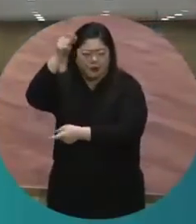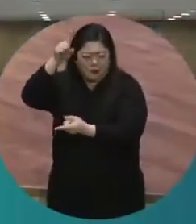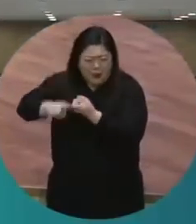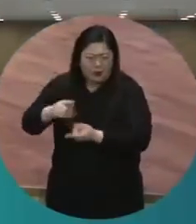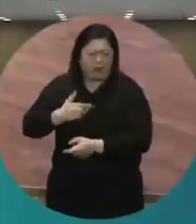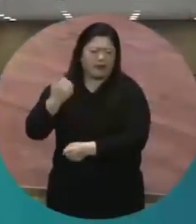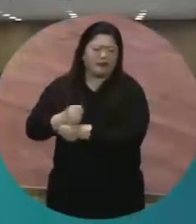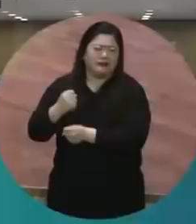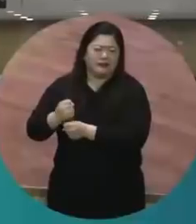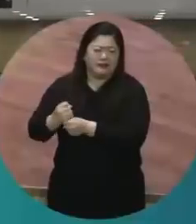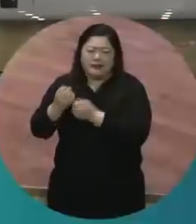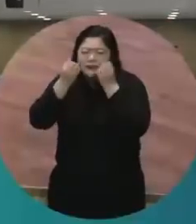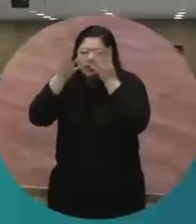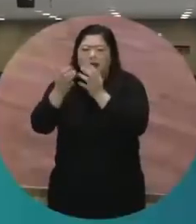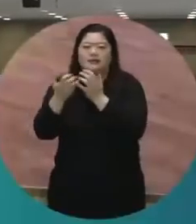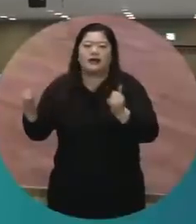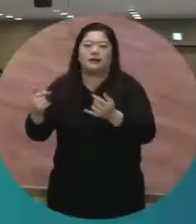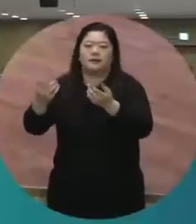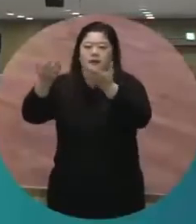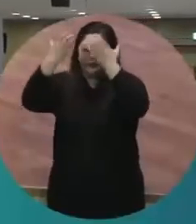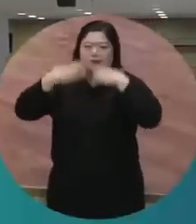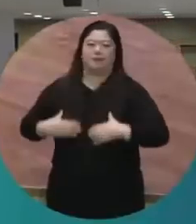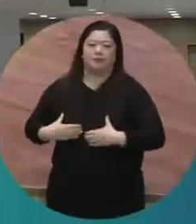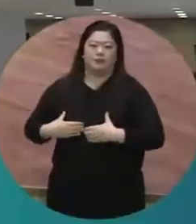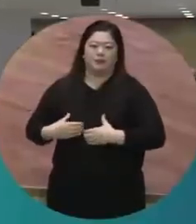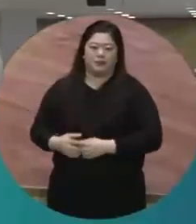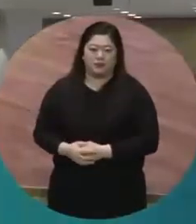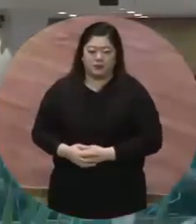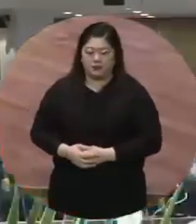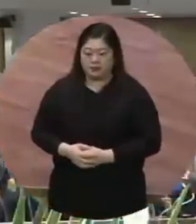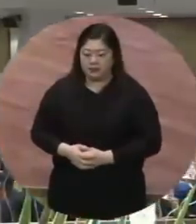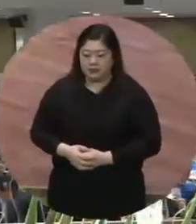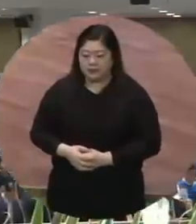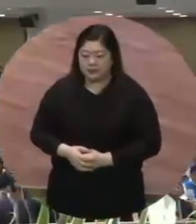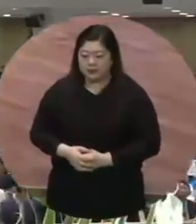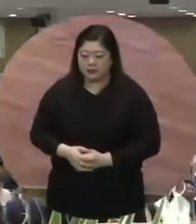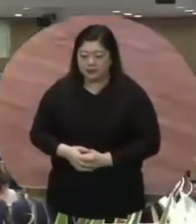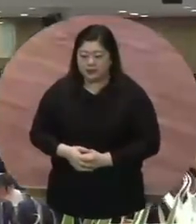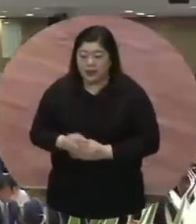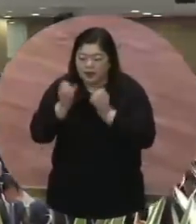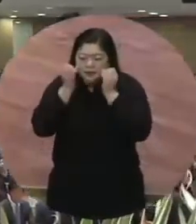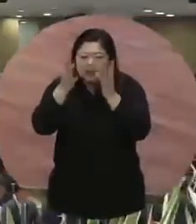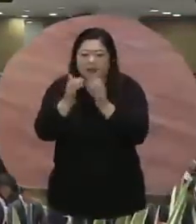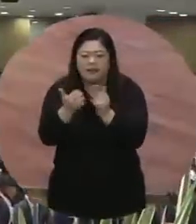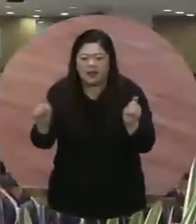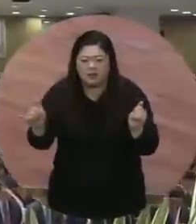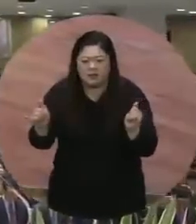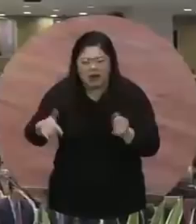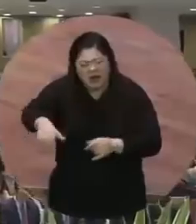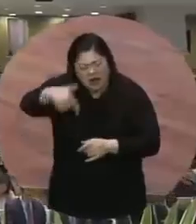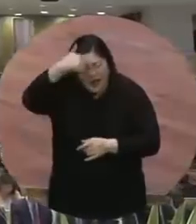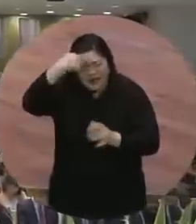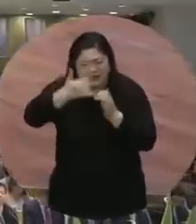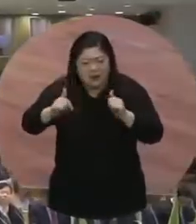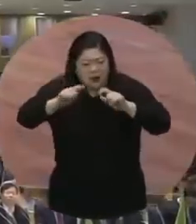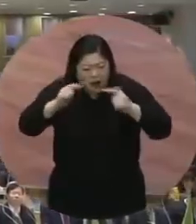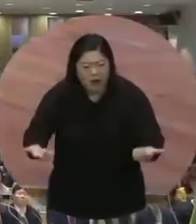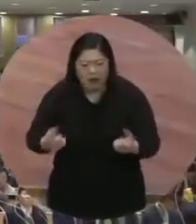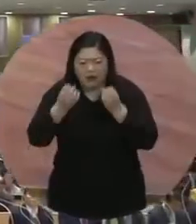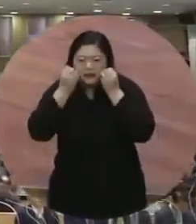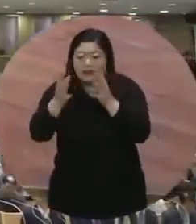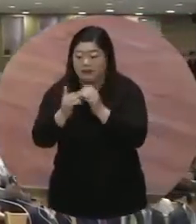새 사람을 입으라. 그래요. 새 사람을 입으라. 새 사람. 예수를 믿는